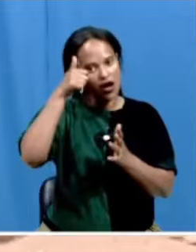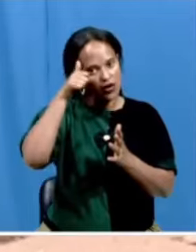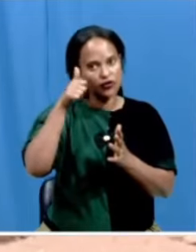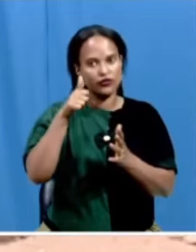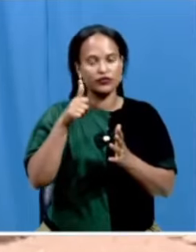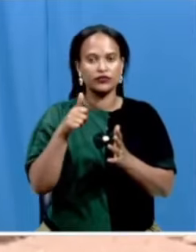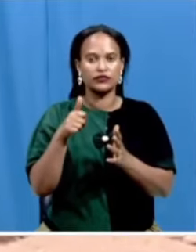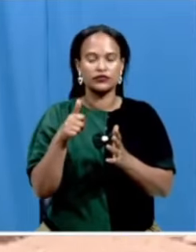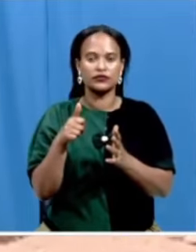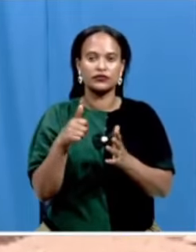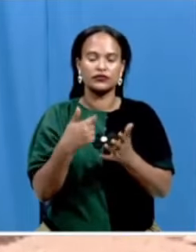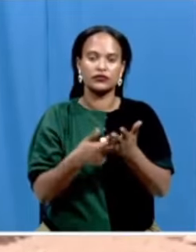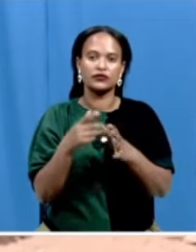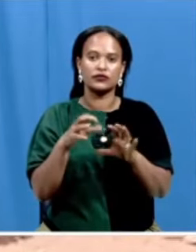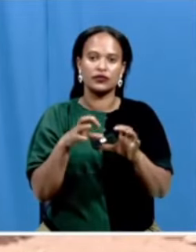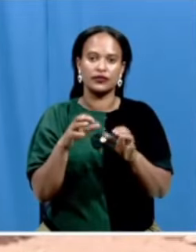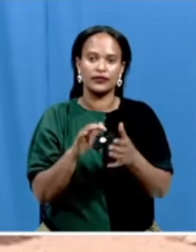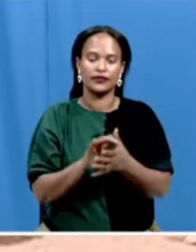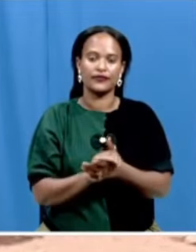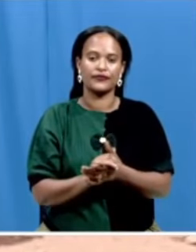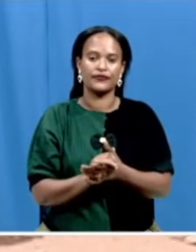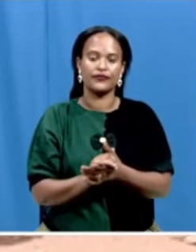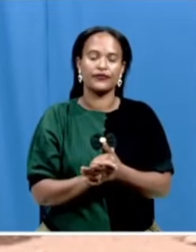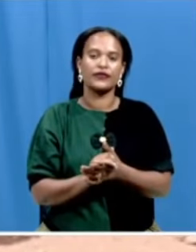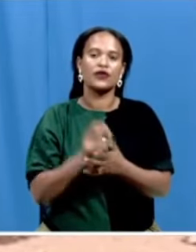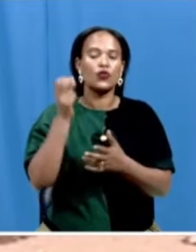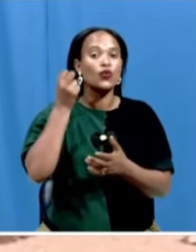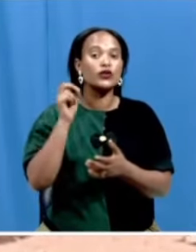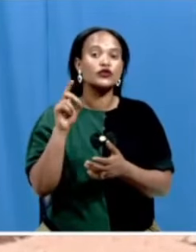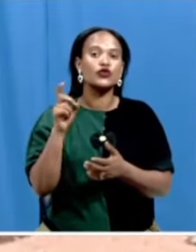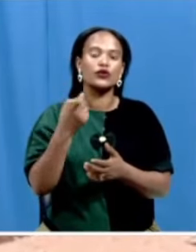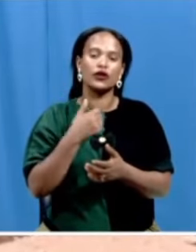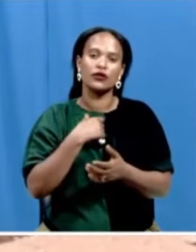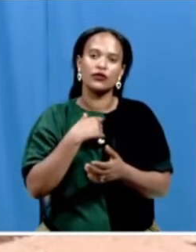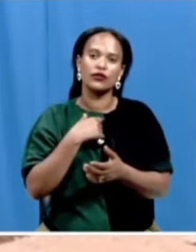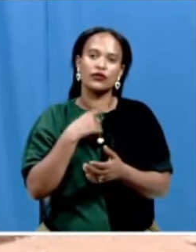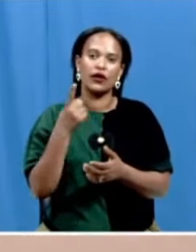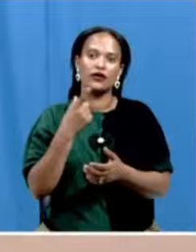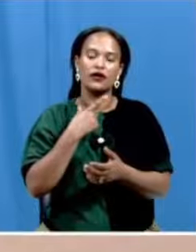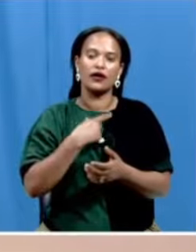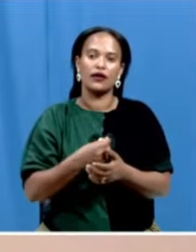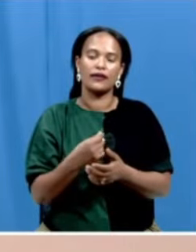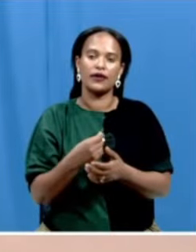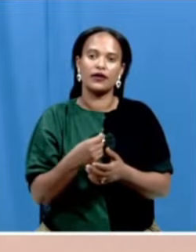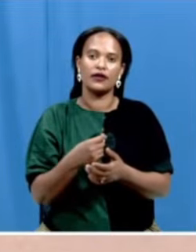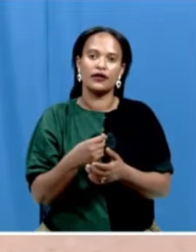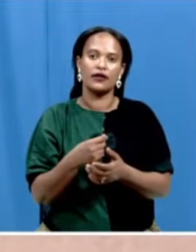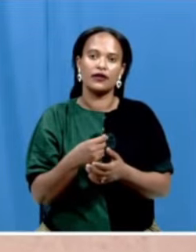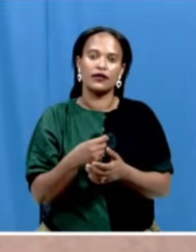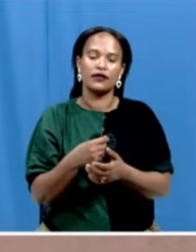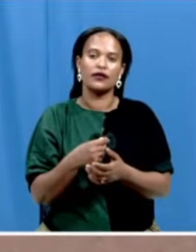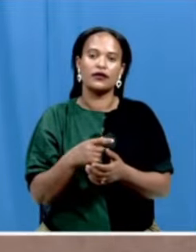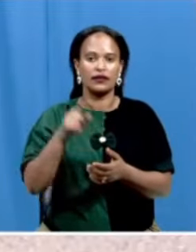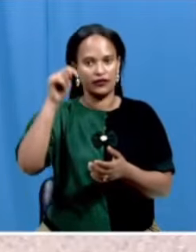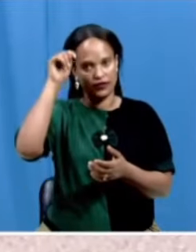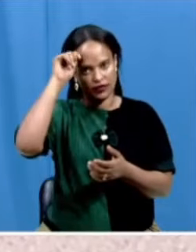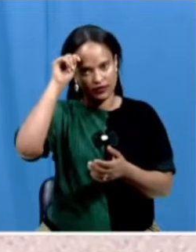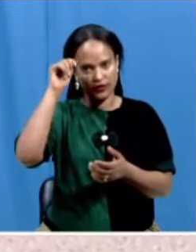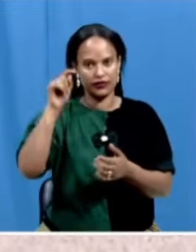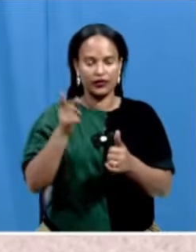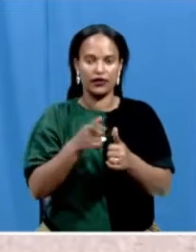ጋንታ ስራሕቲ ንግዲ ጉና ቀዳማይ ደረጃ ብምውፃእ ተሸላሚ ሜዳልያ ወርቂ ኮይኑሎም። ካልእ ኣባል ጋንታ ስራሕቲ ንግዲ ጉና ዝኾነ ኣማኒኤል ተክለ ሃይማኖት ካልኣይ